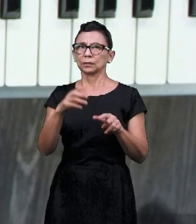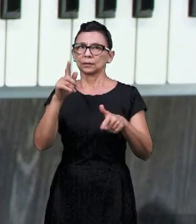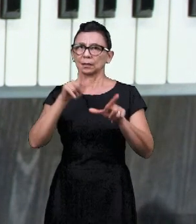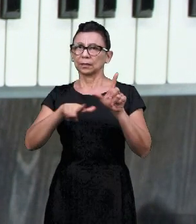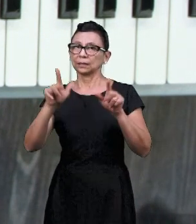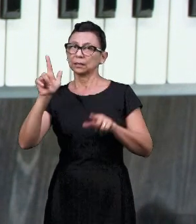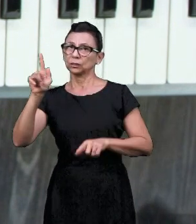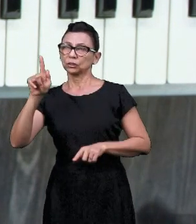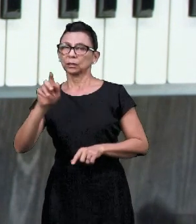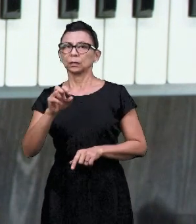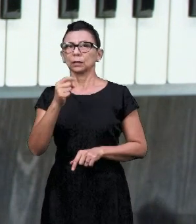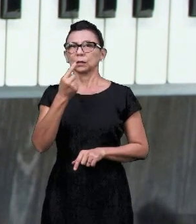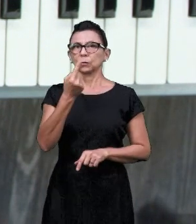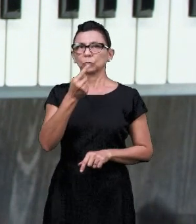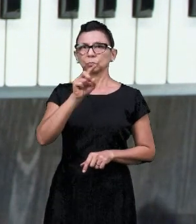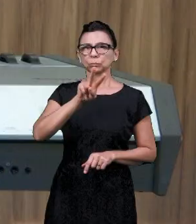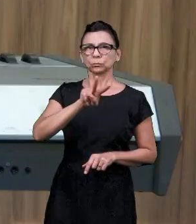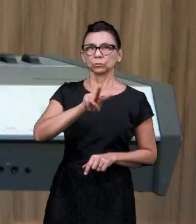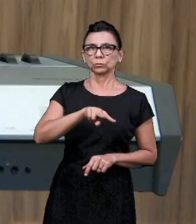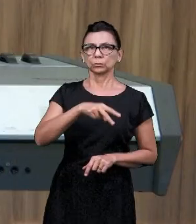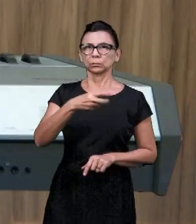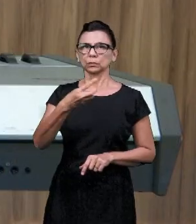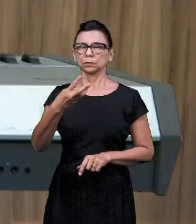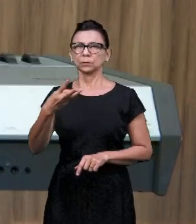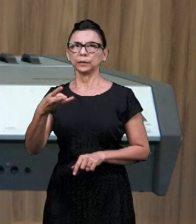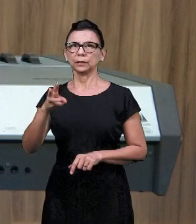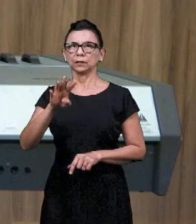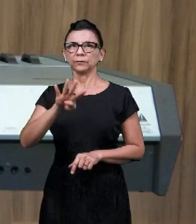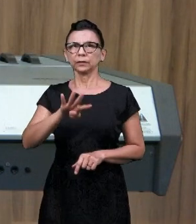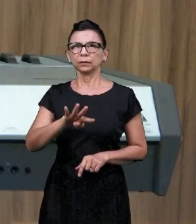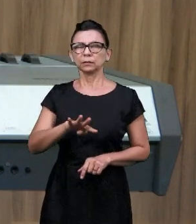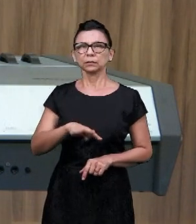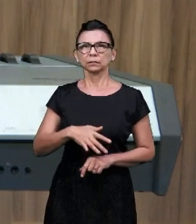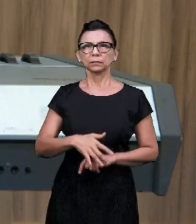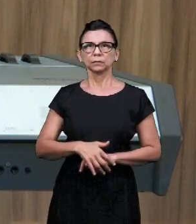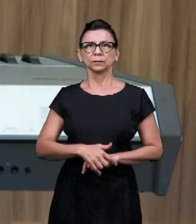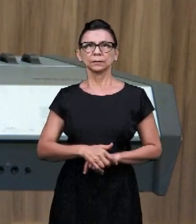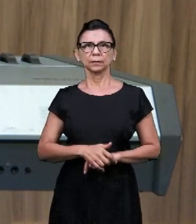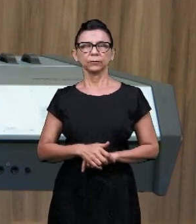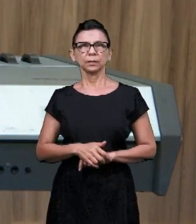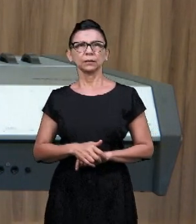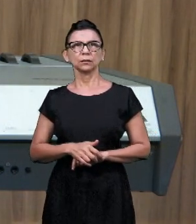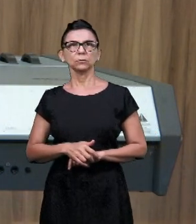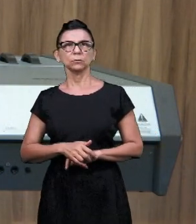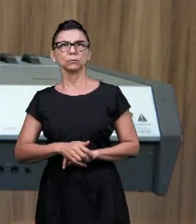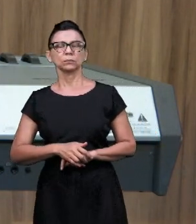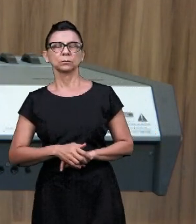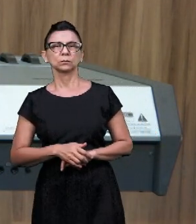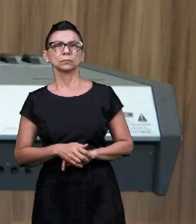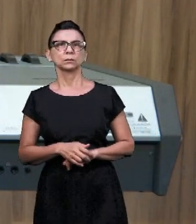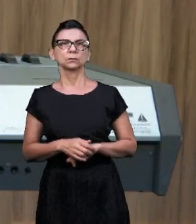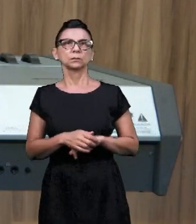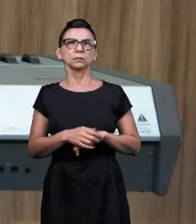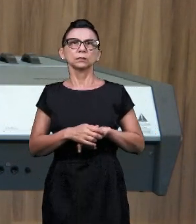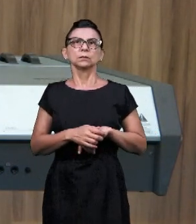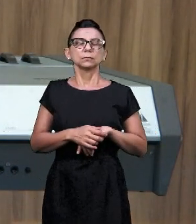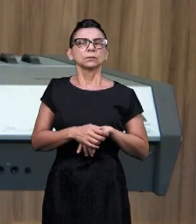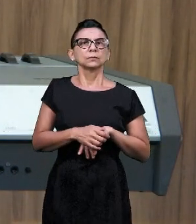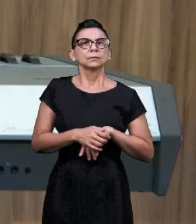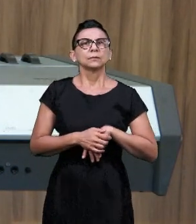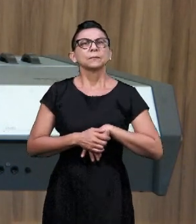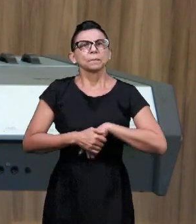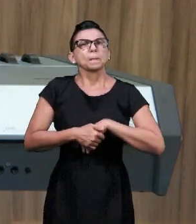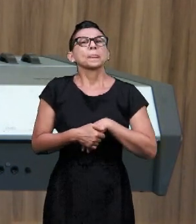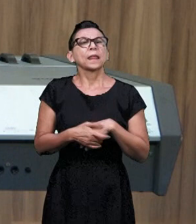2, 3, 4. Et maintenant, je vais vous raconter un secret. Ces accords, ils font partie